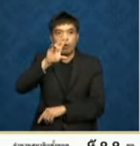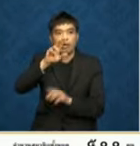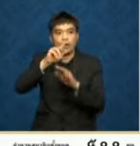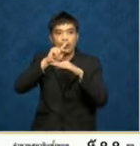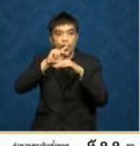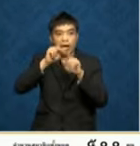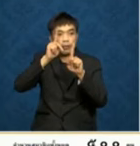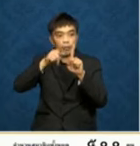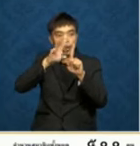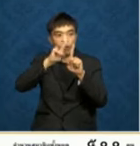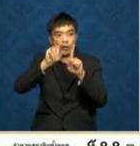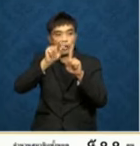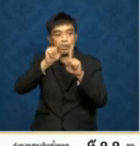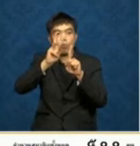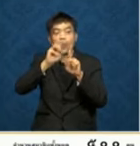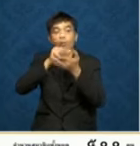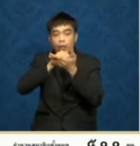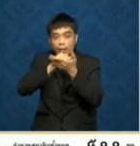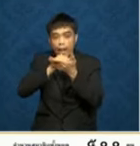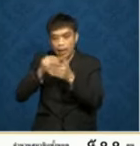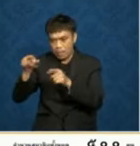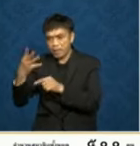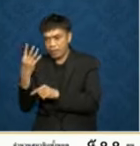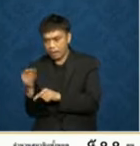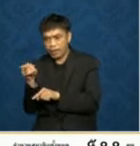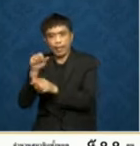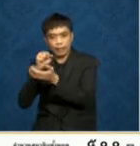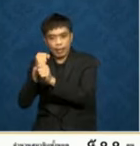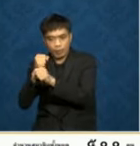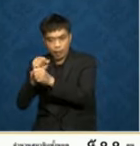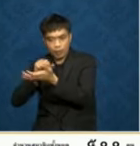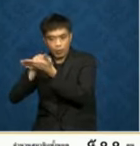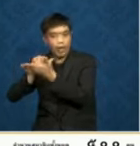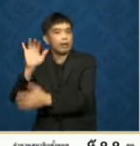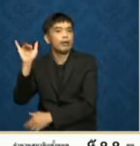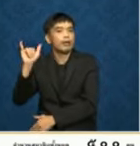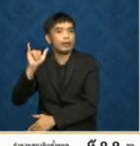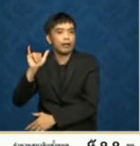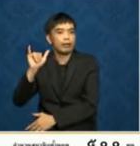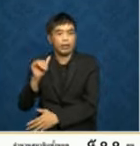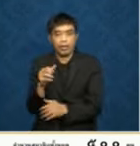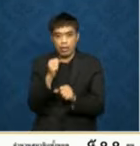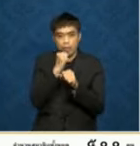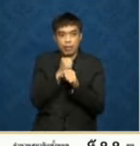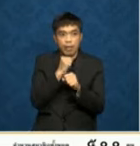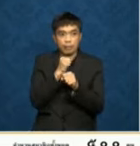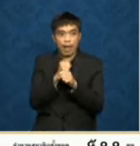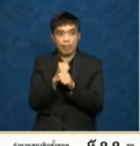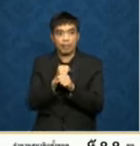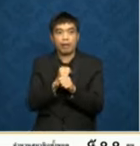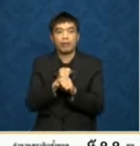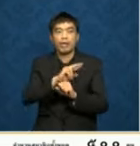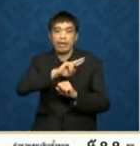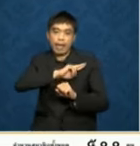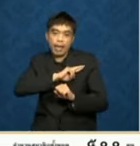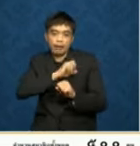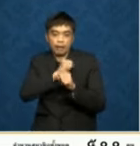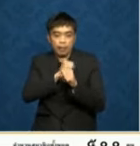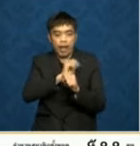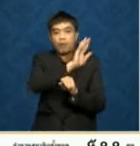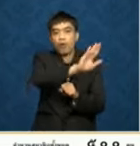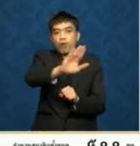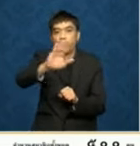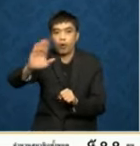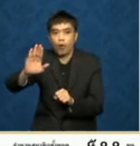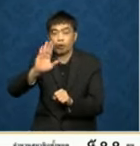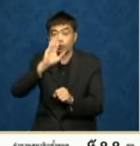ีปมาณ 750 นะครับ Season-service 1,600 ก็อัที่ ต่างคน่างทำกัมาถ้าเราจะเอากล่มนี้ให้ไปใช้